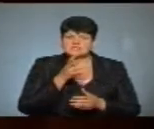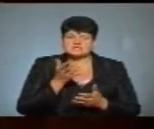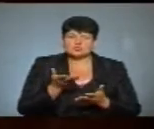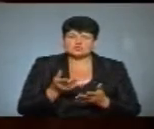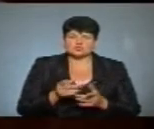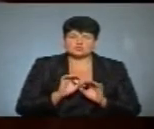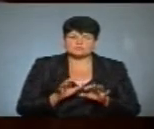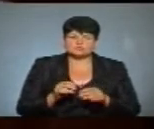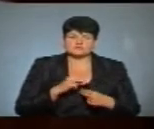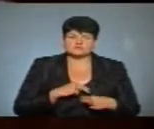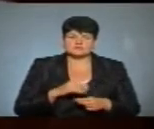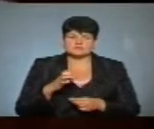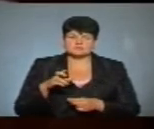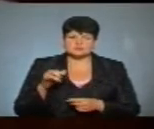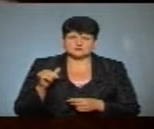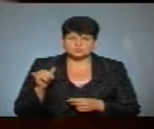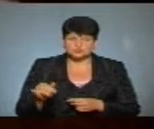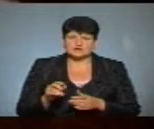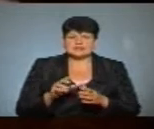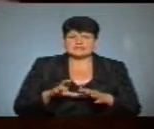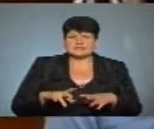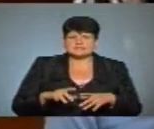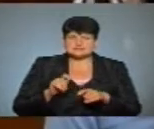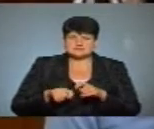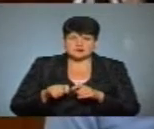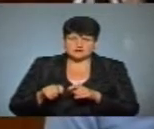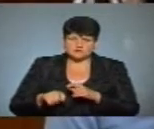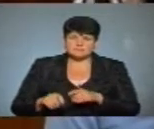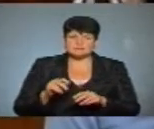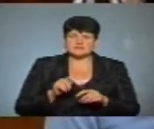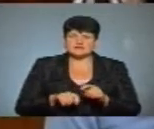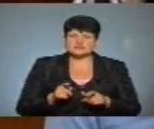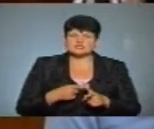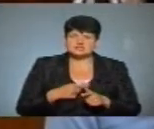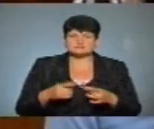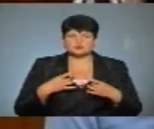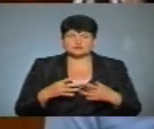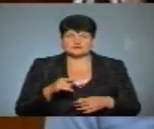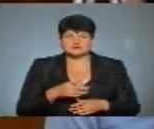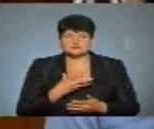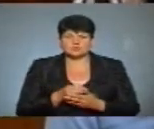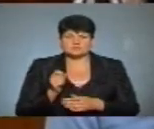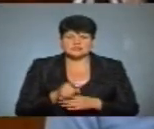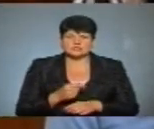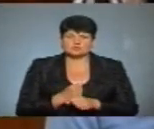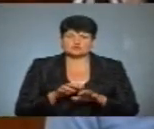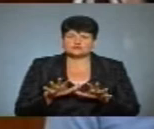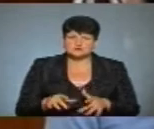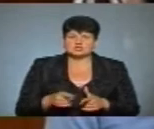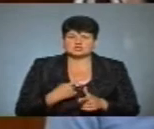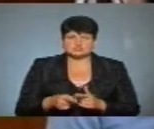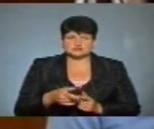розповів, що працівники Служби безпеки України та інспектори Генпрокуратури перевіряли, чи святкував він своє призначення на робочому місці та чи